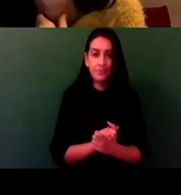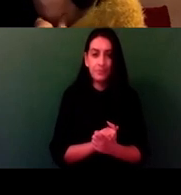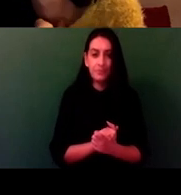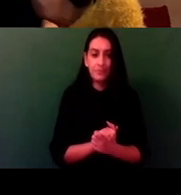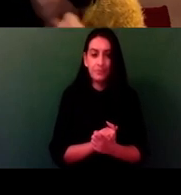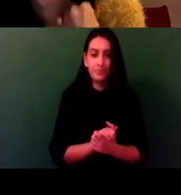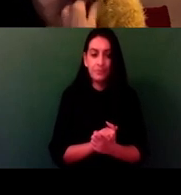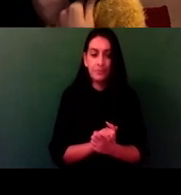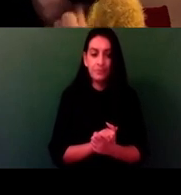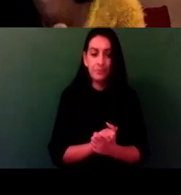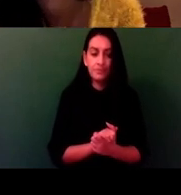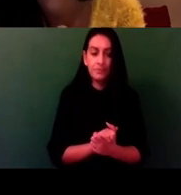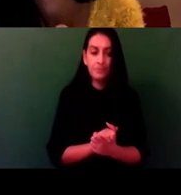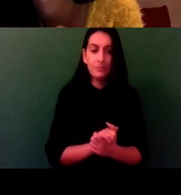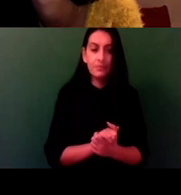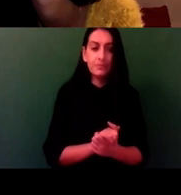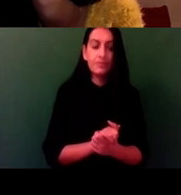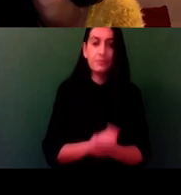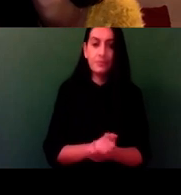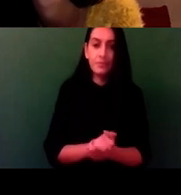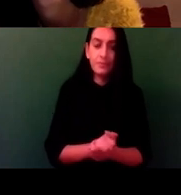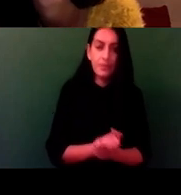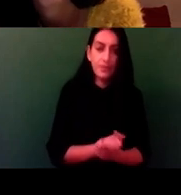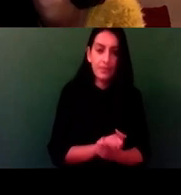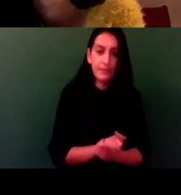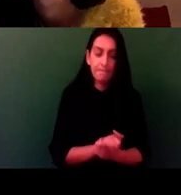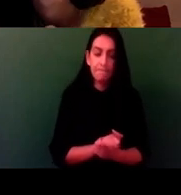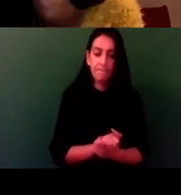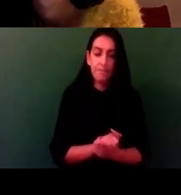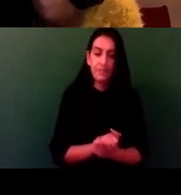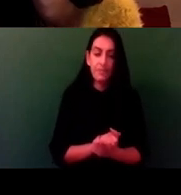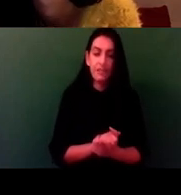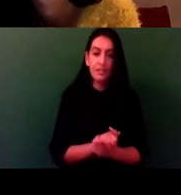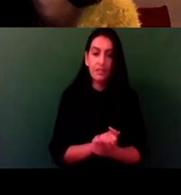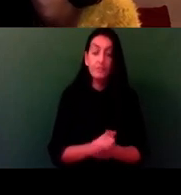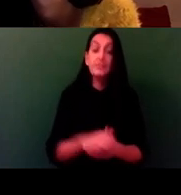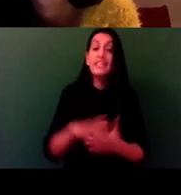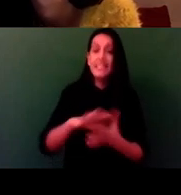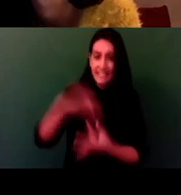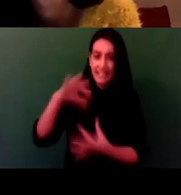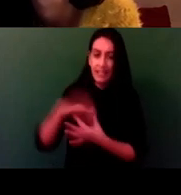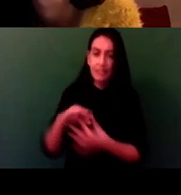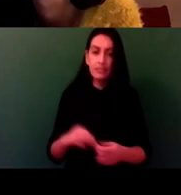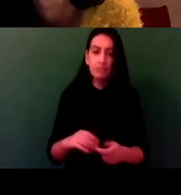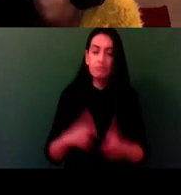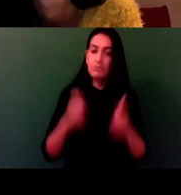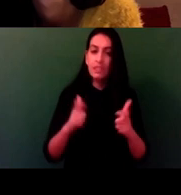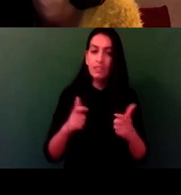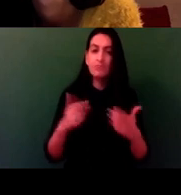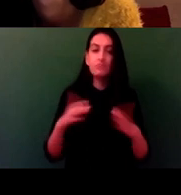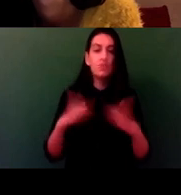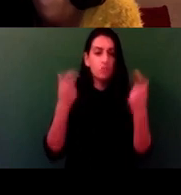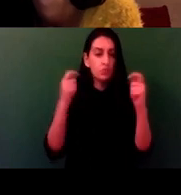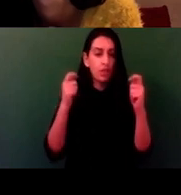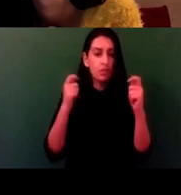nasıl deniyordu, nicel verilere ek olarak niteliksel, yani insanların mekanı nasıl kullandığı, nerede vakit geçirdiği, o